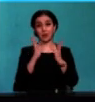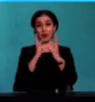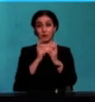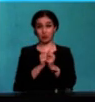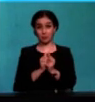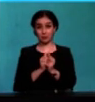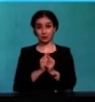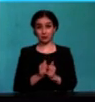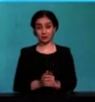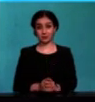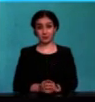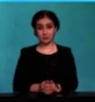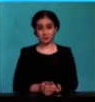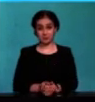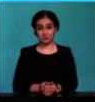автоматах.